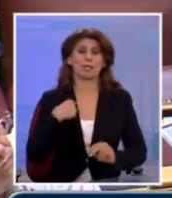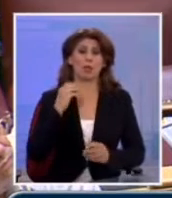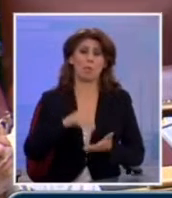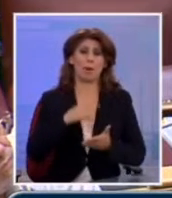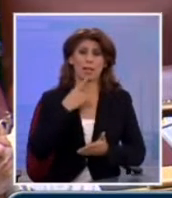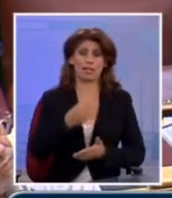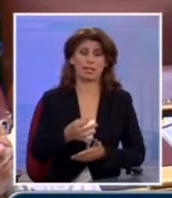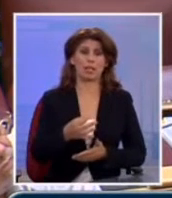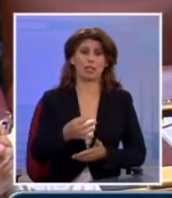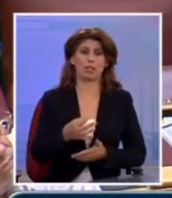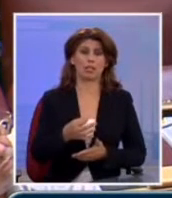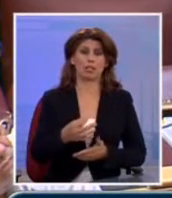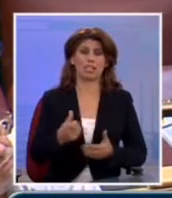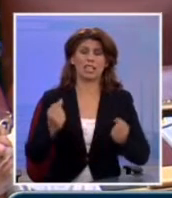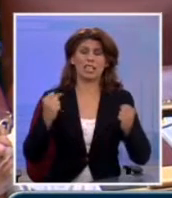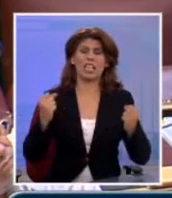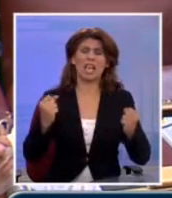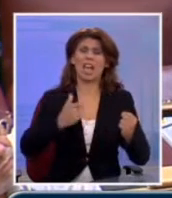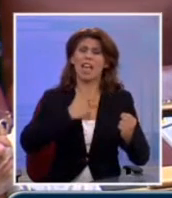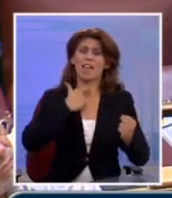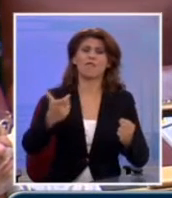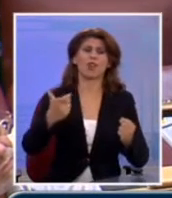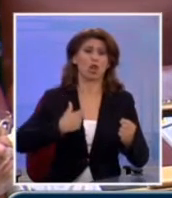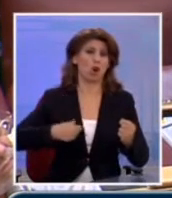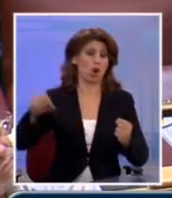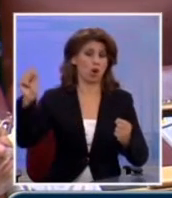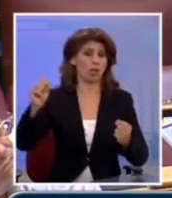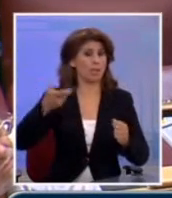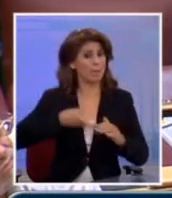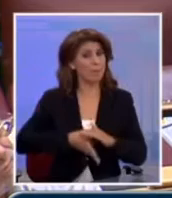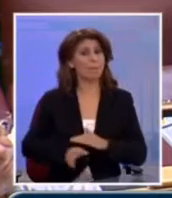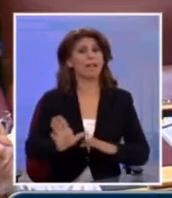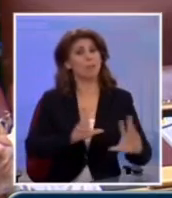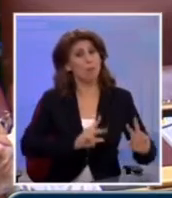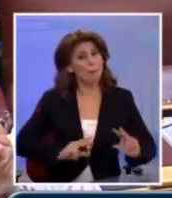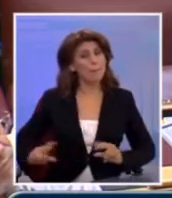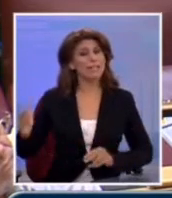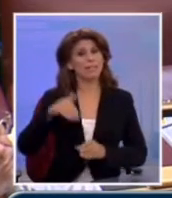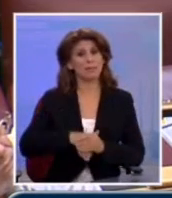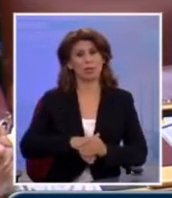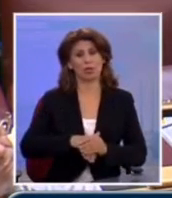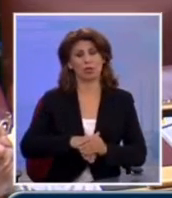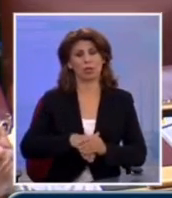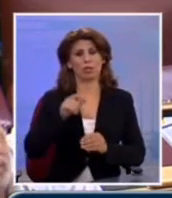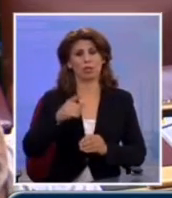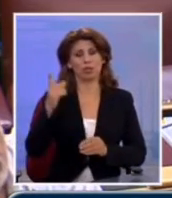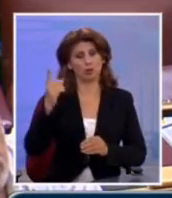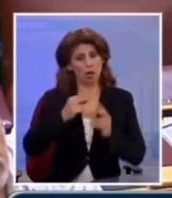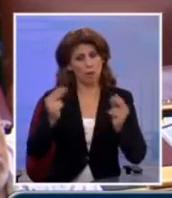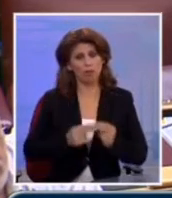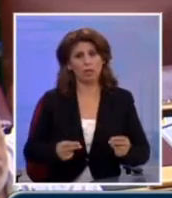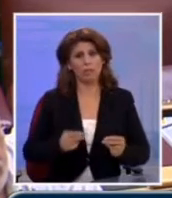ένα μαζικό και βροντερό όχι, μέσα από μαζική συμμετοχή των πολιτών, το αποτέλεσμα μηδενίζει το κοντέρ